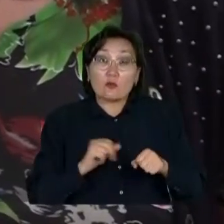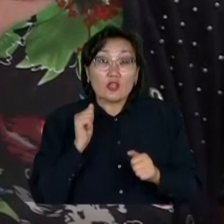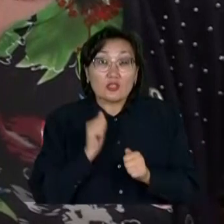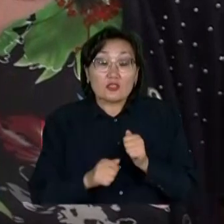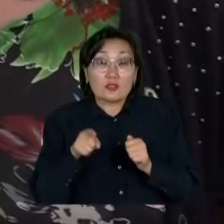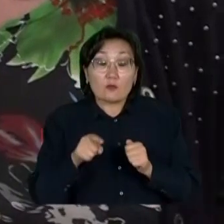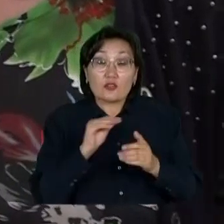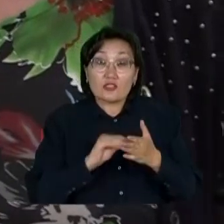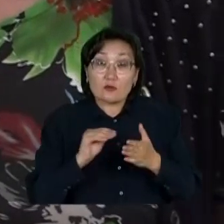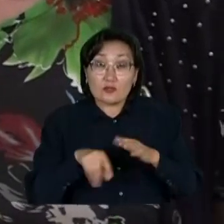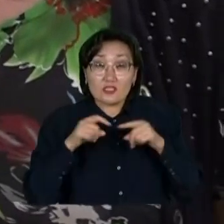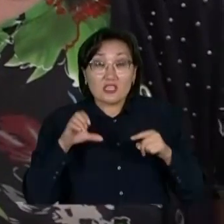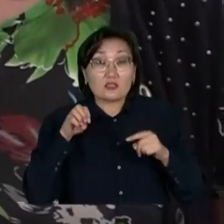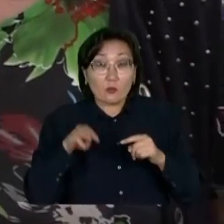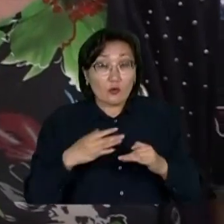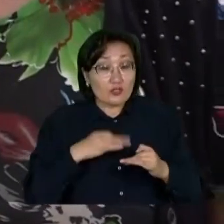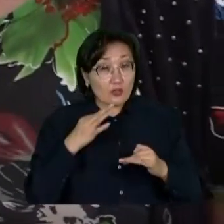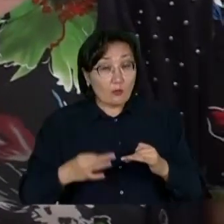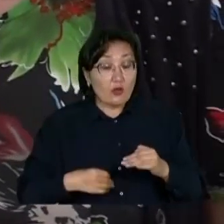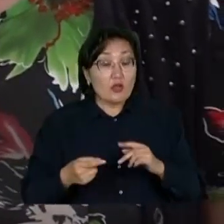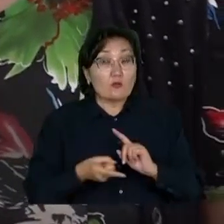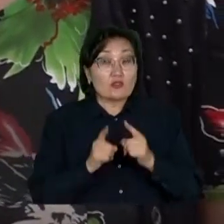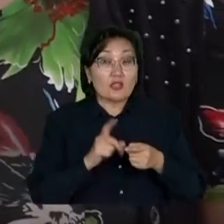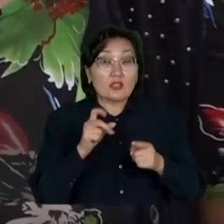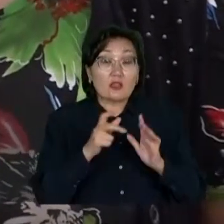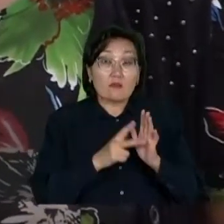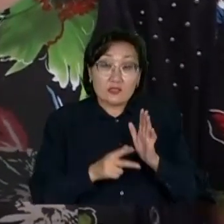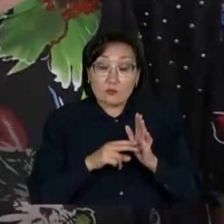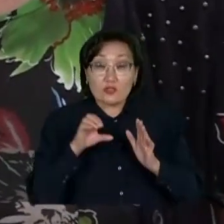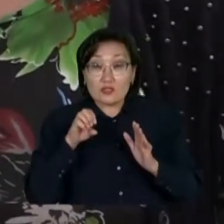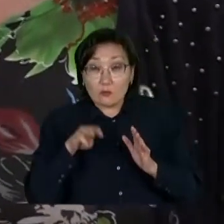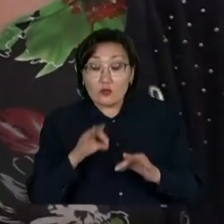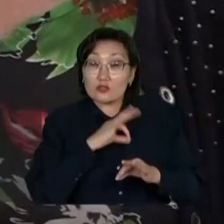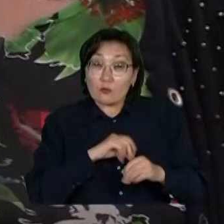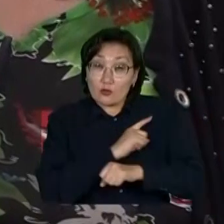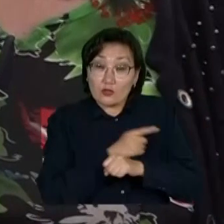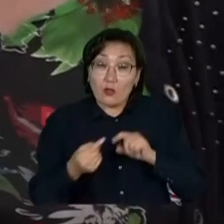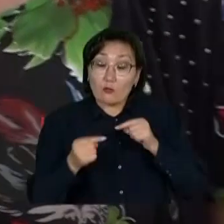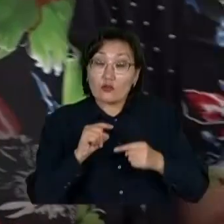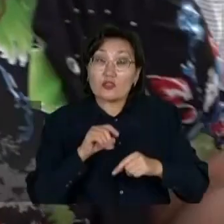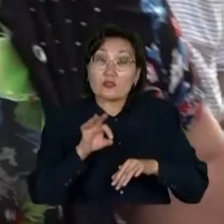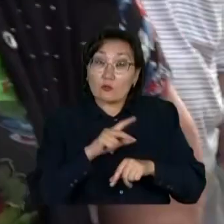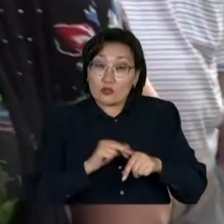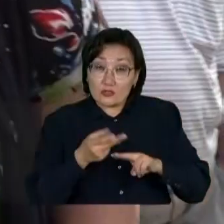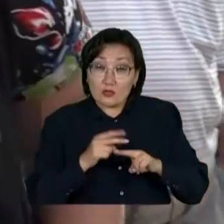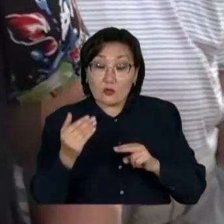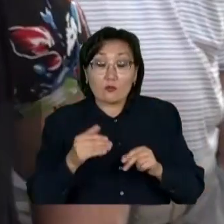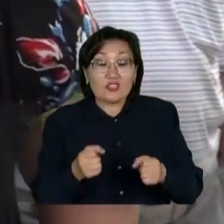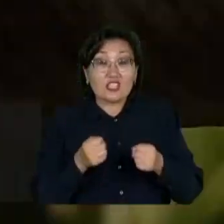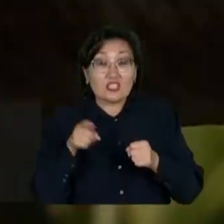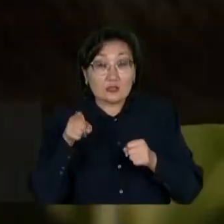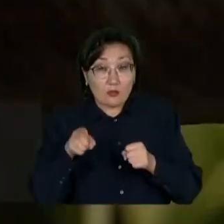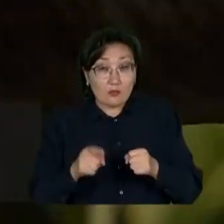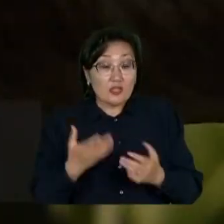из них приписывают разные статьи. Моему сыну вменяют 380-ю статью. Применил силу против полиции, поэтому его держат там.